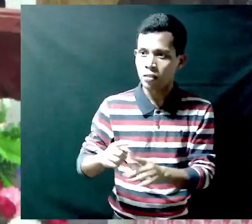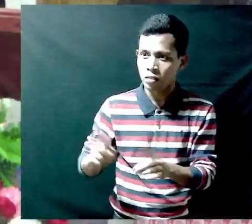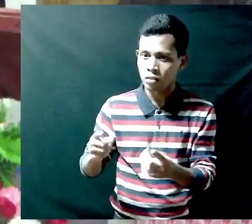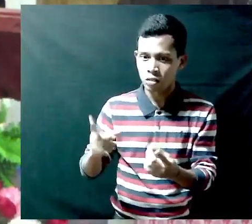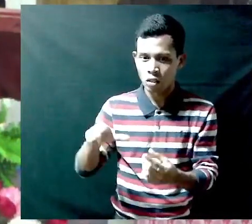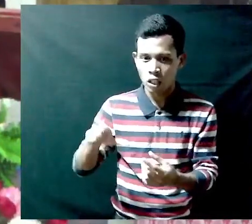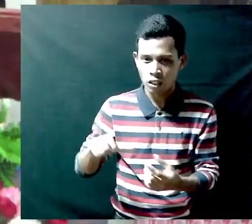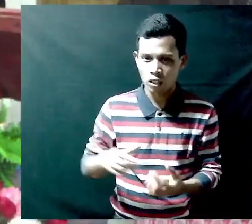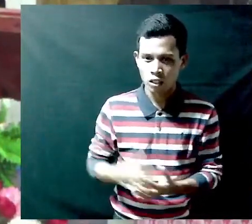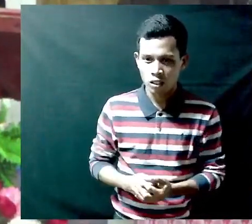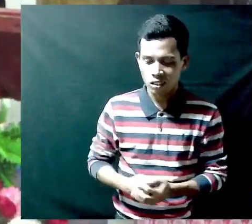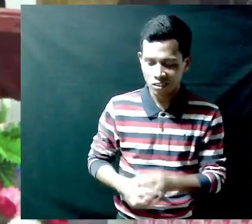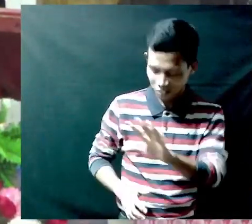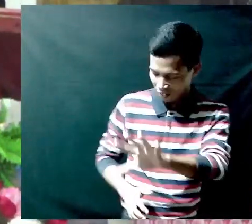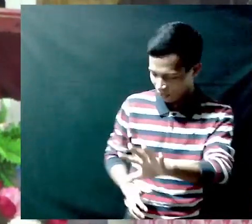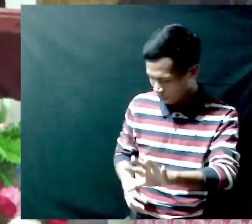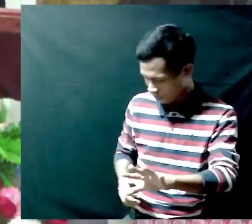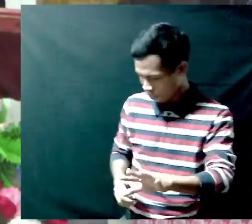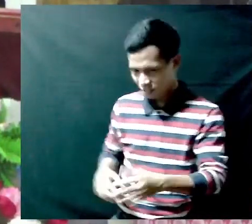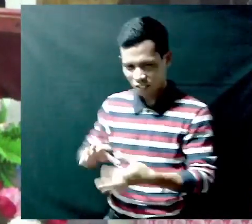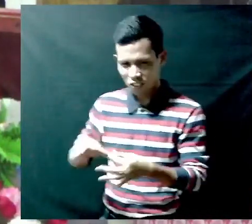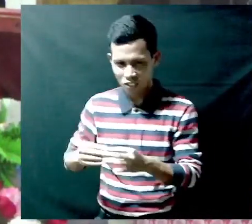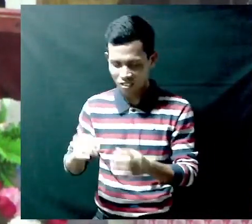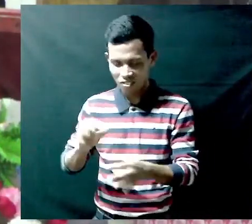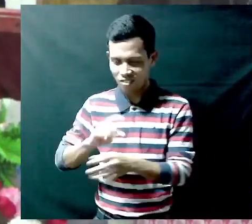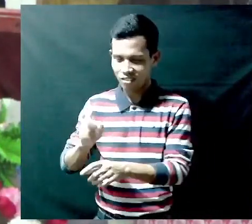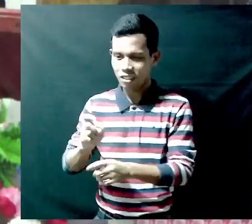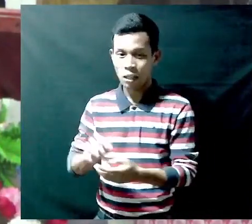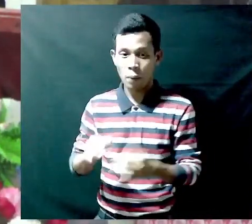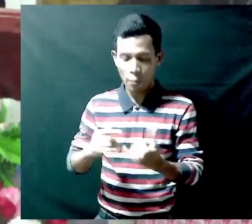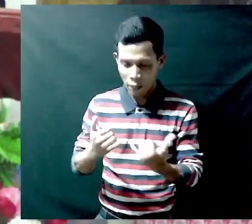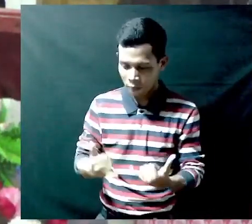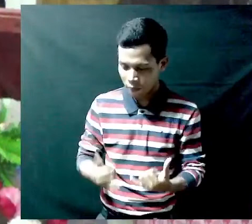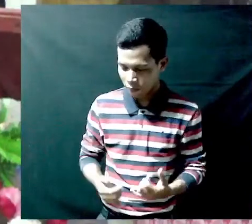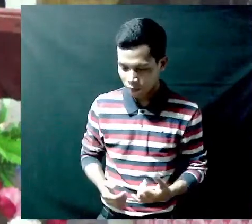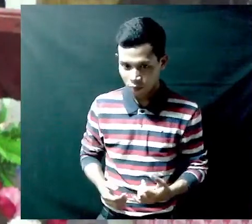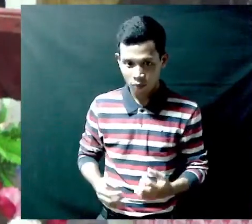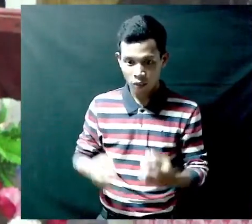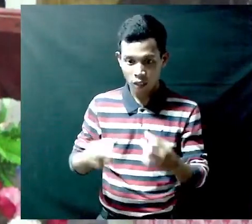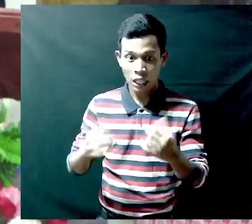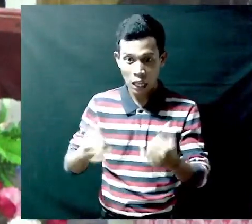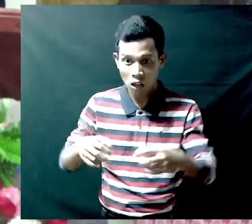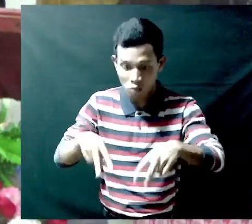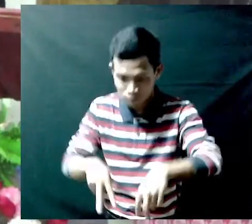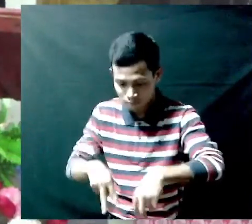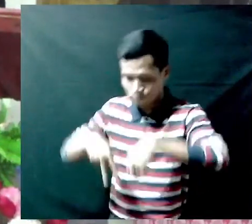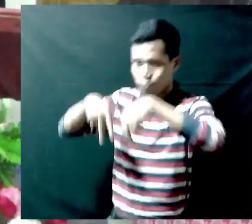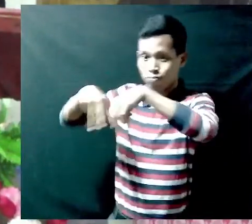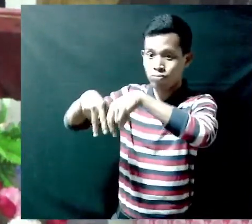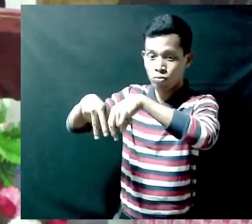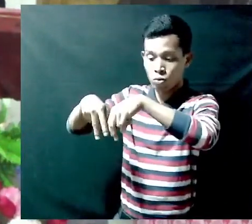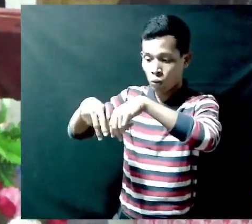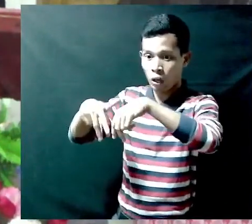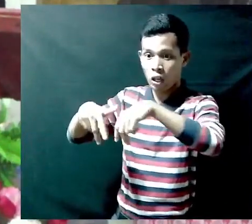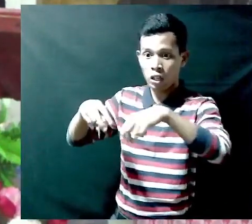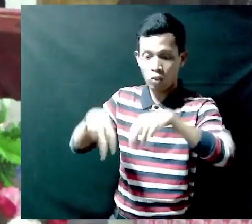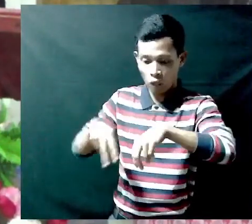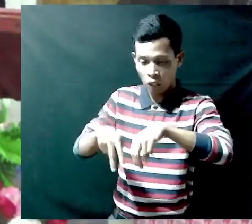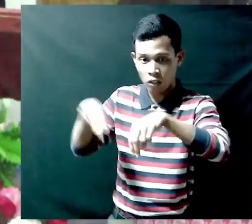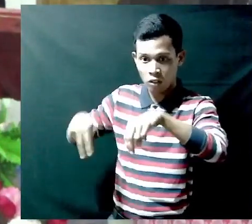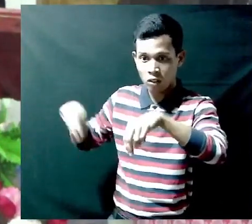ng Biblia, lahat sila nakatingin kay Pedro at saka kay Juan. Dahil ang thinking nila, siyang